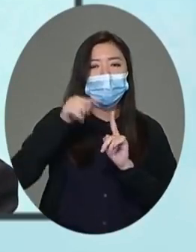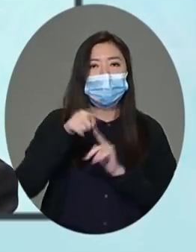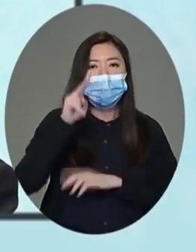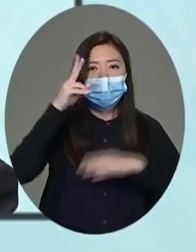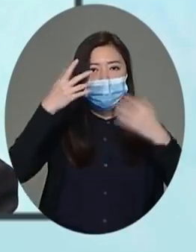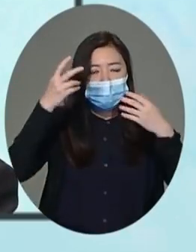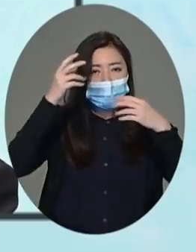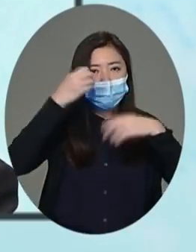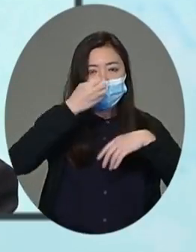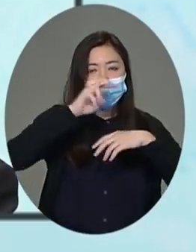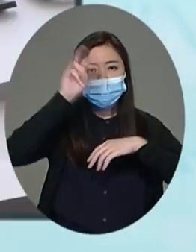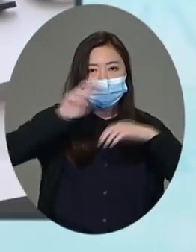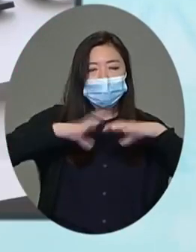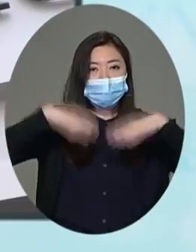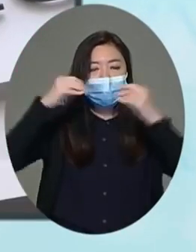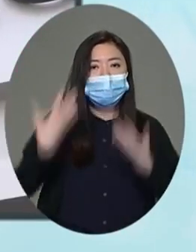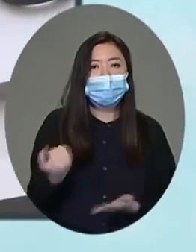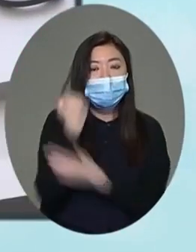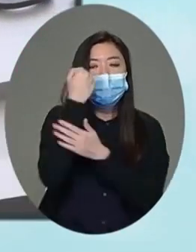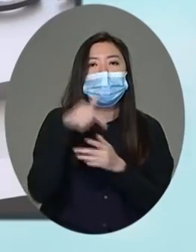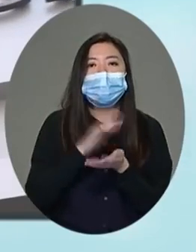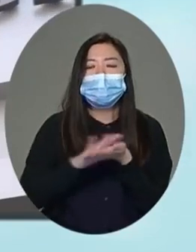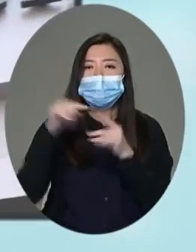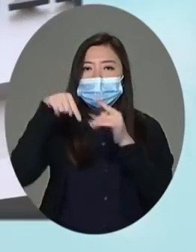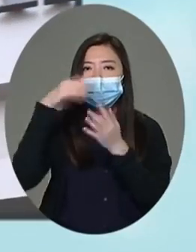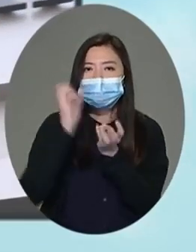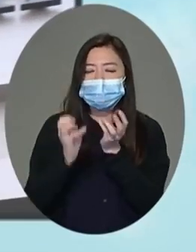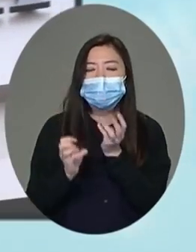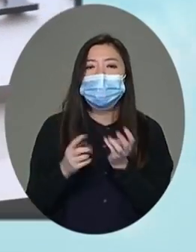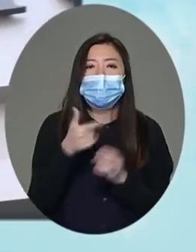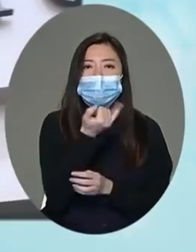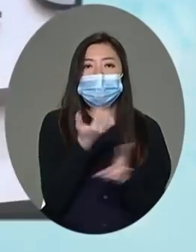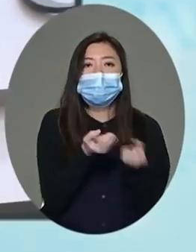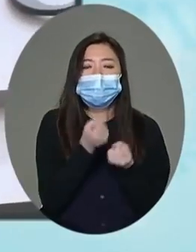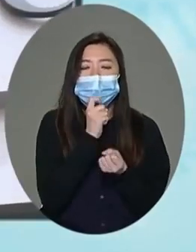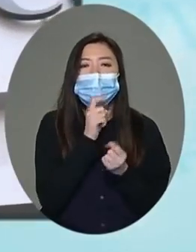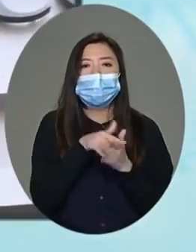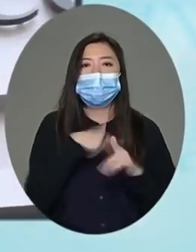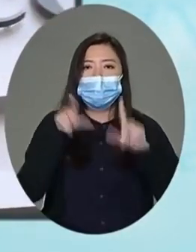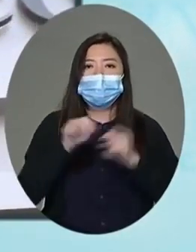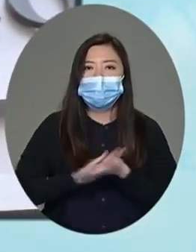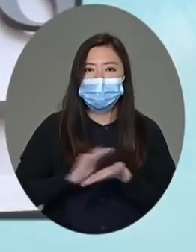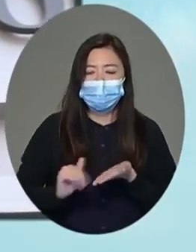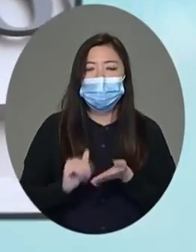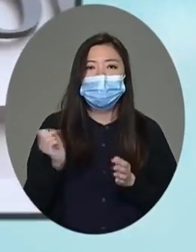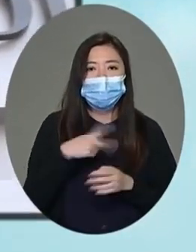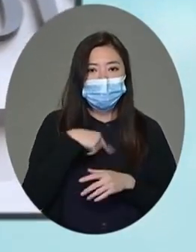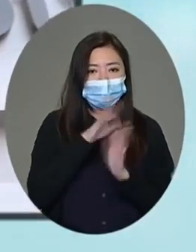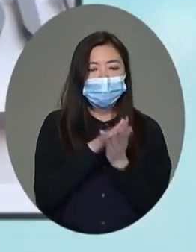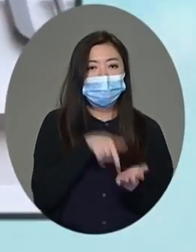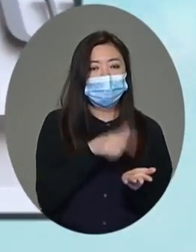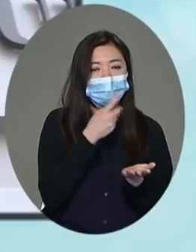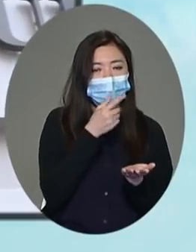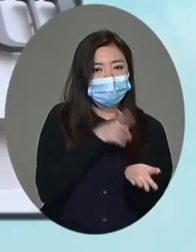字词的起源和意思。3名法官下令控方需要在下个月21日前将专家报告翻译成英